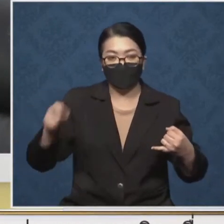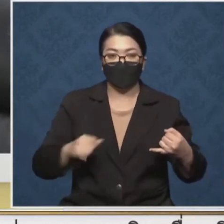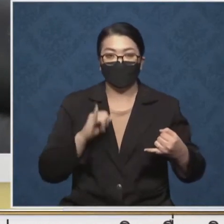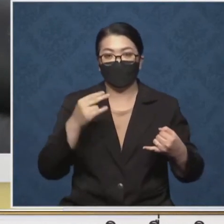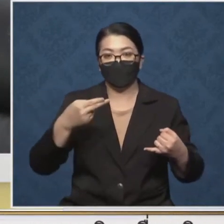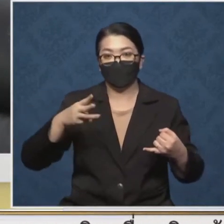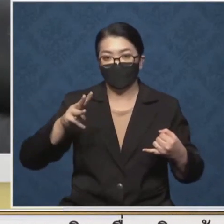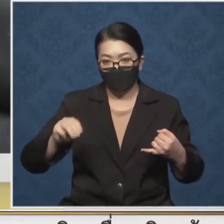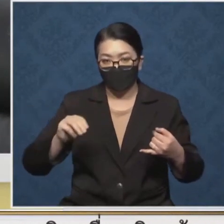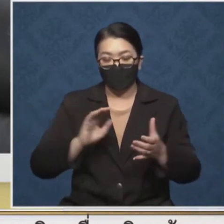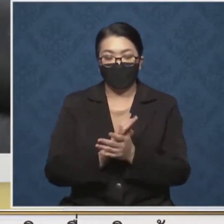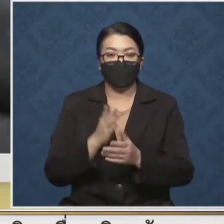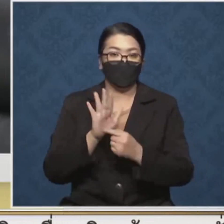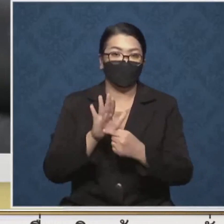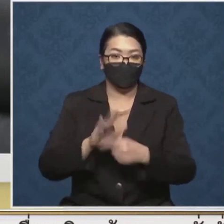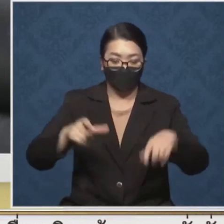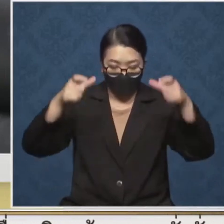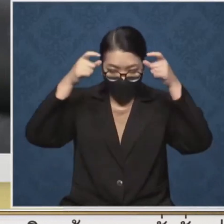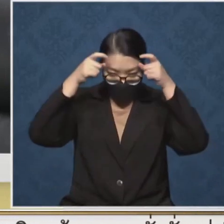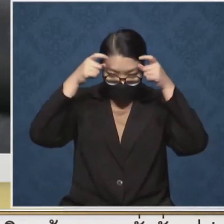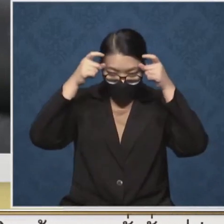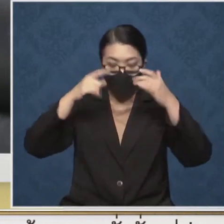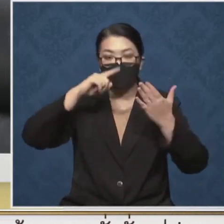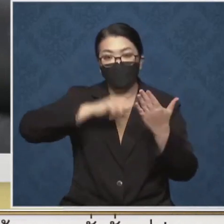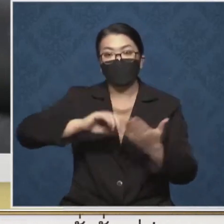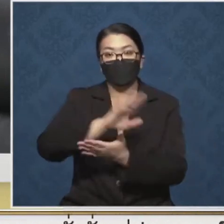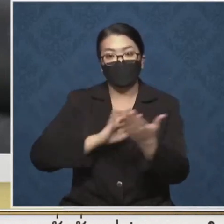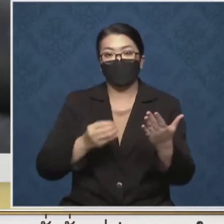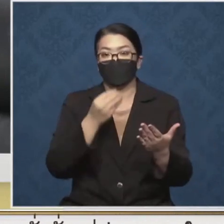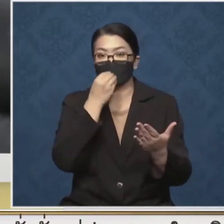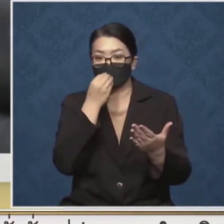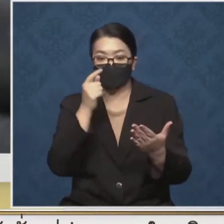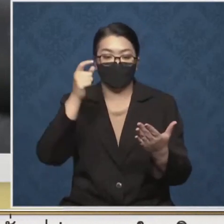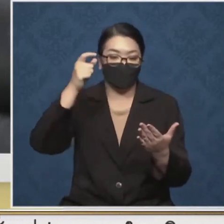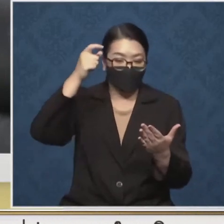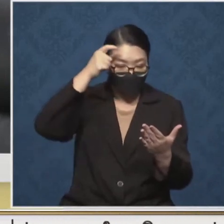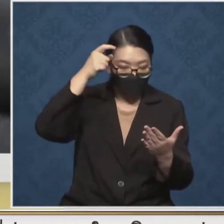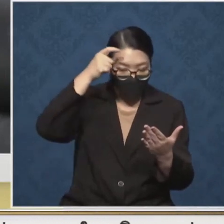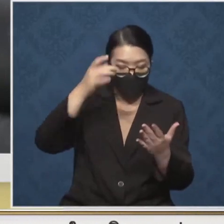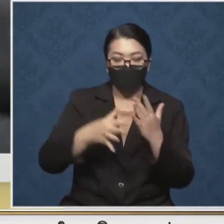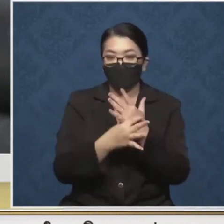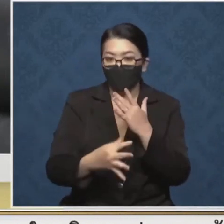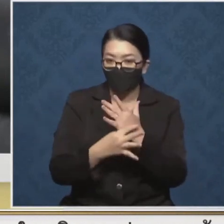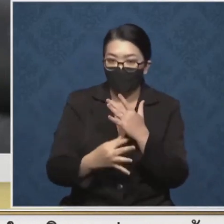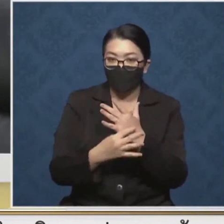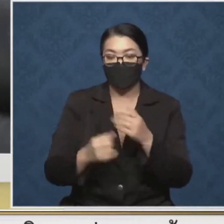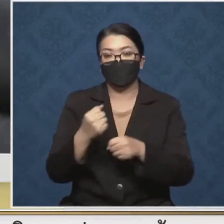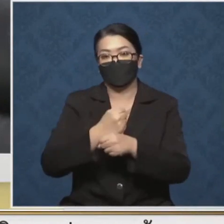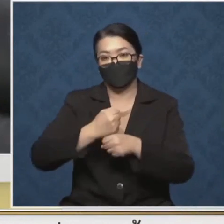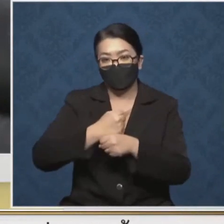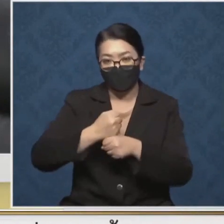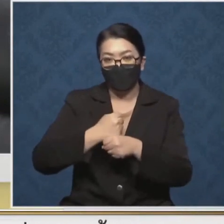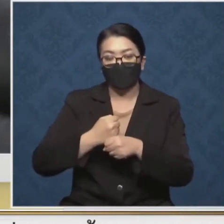นะคะอย่างเช่นัวค่ะเราจะเหวประเทศไทยมีการบริโภคผริตภั์จากวัวเช่นเน้อวว นมว